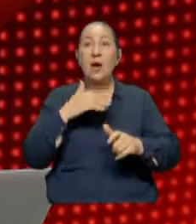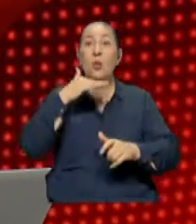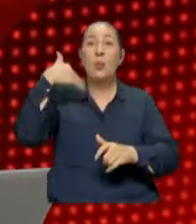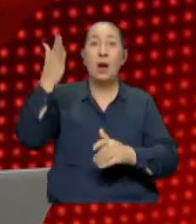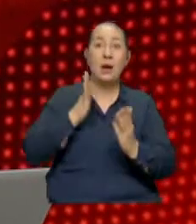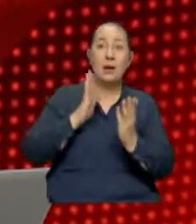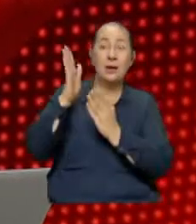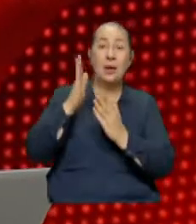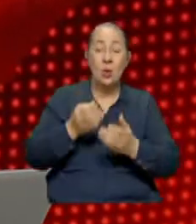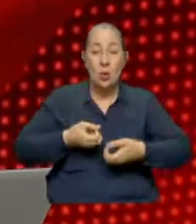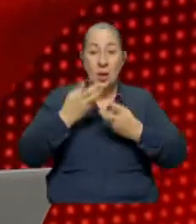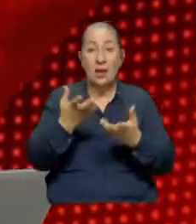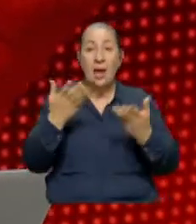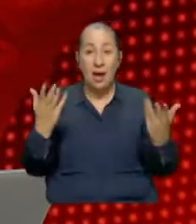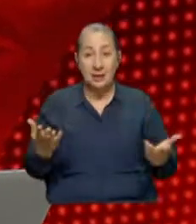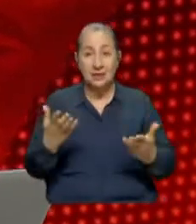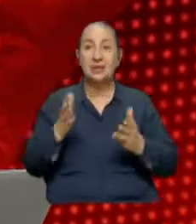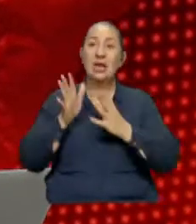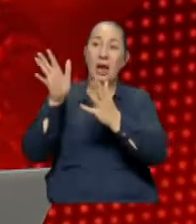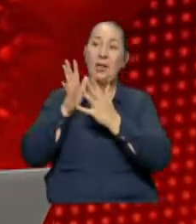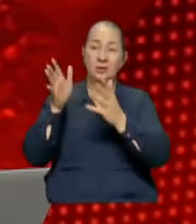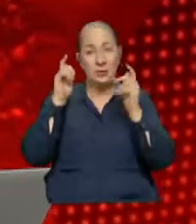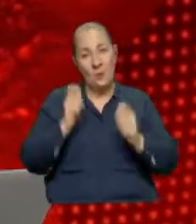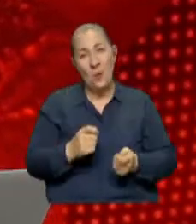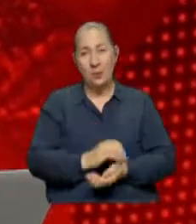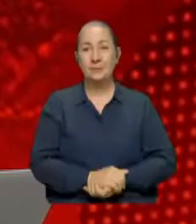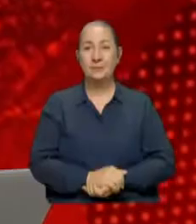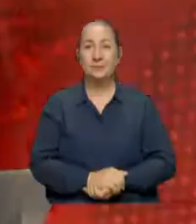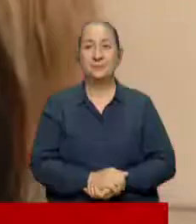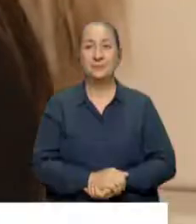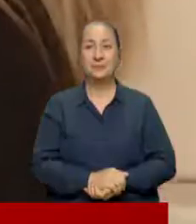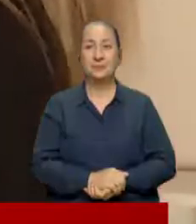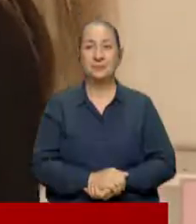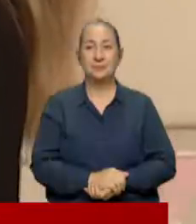dışına da açıldı. Ürettiklerini artık ihraç ediyorlar.